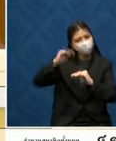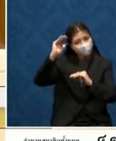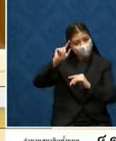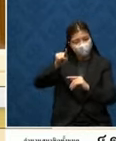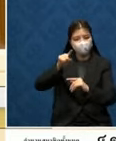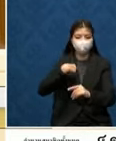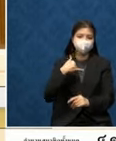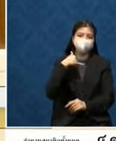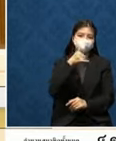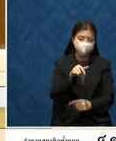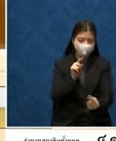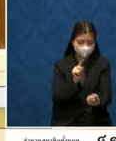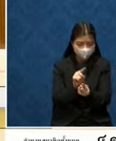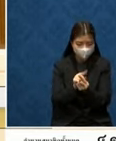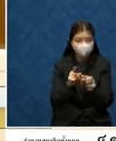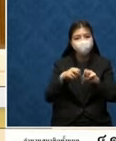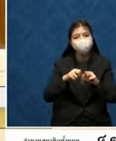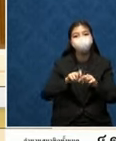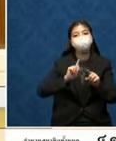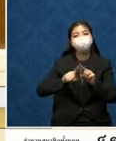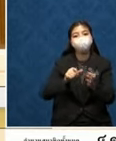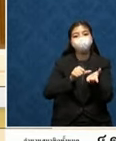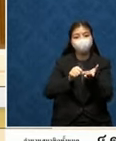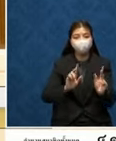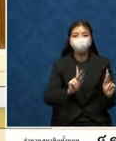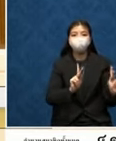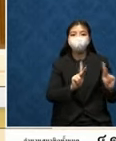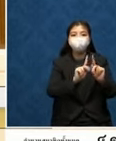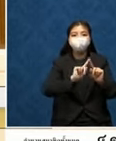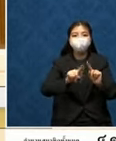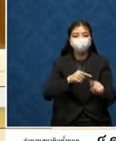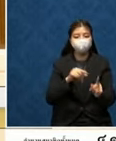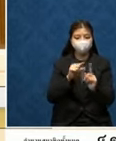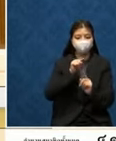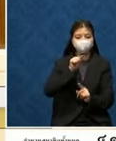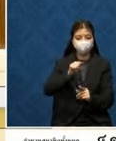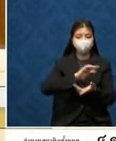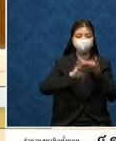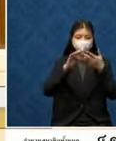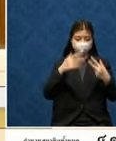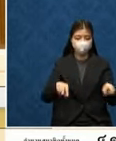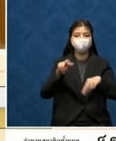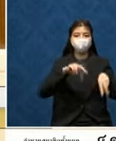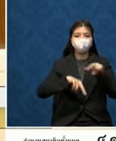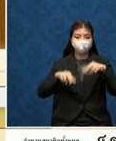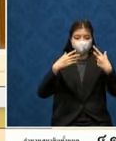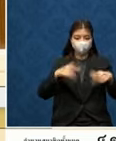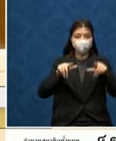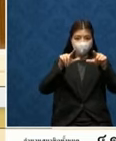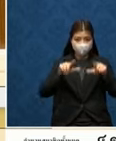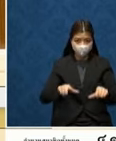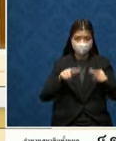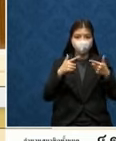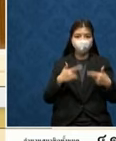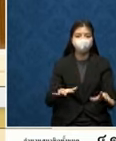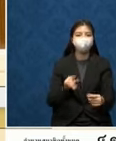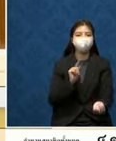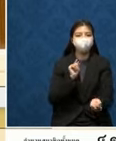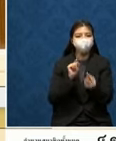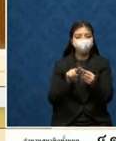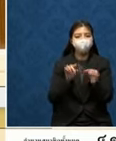โน้นด้วยนะครับอันนี้เป็นเรื่องของกระทรวงอื่นที่เกี่ยวข้องก็ได้สั่งการไปหมดแล้วและตรวจสอบแล้วนะครับไม่มีการลดจำนวนลงให้ใช้เฉพาะภาค